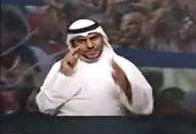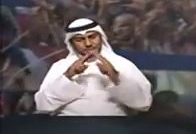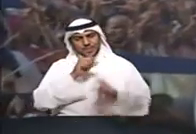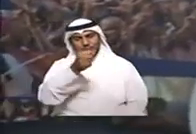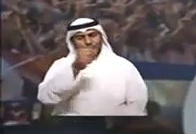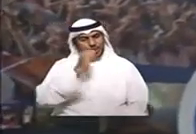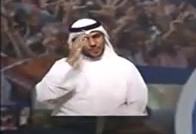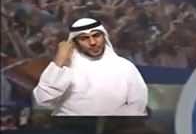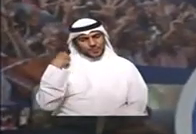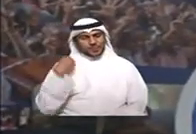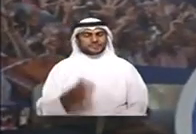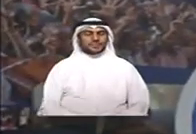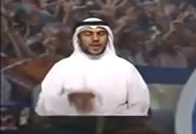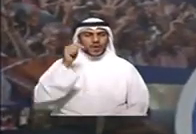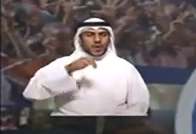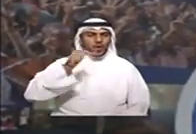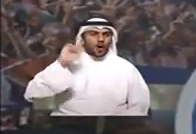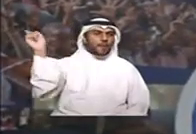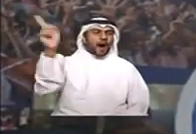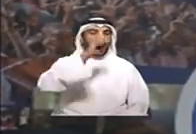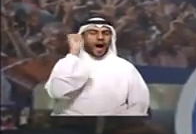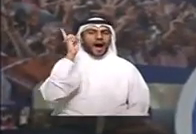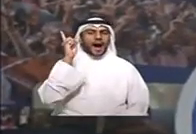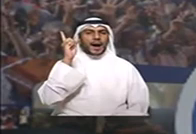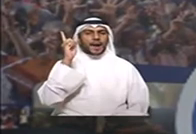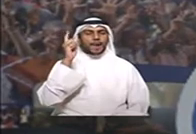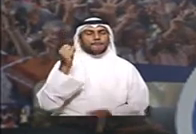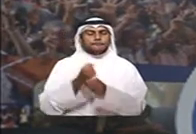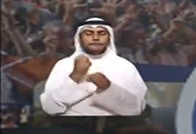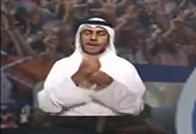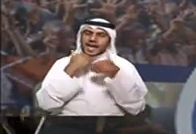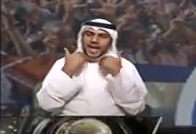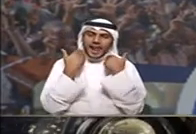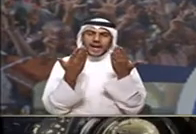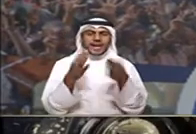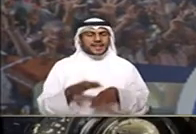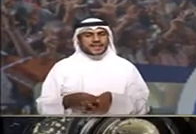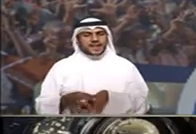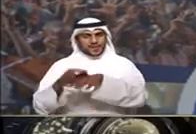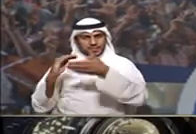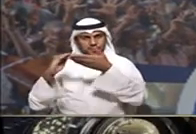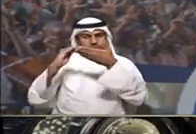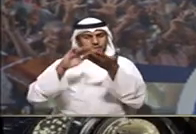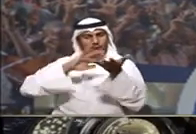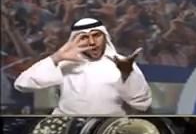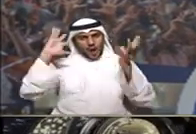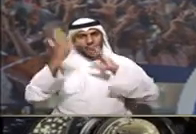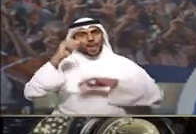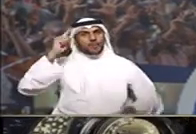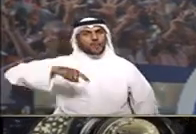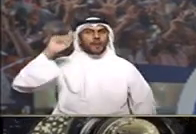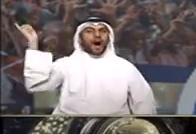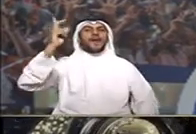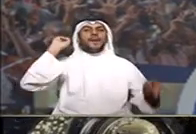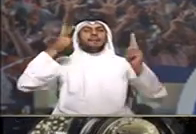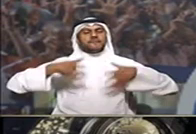اليوم بالنسبة لليوم العالمي العمل الخيري أو العمل الإنساني في شتى أنحاء العالم، هو يذكرنا